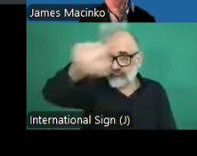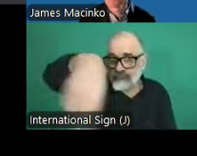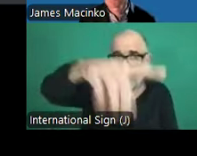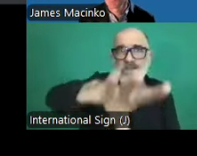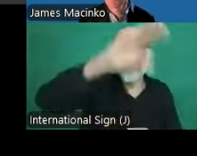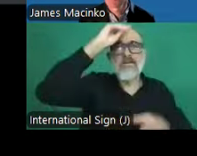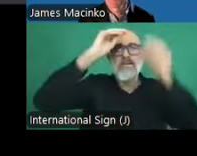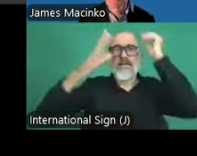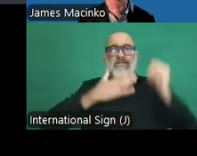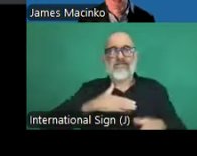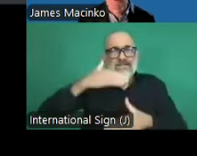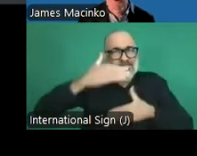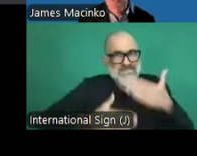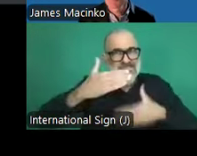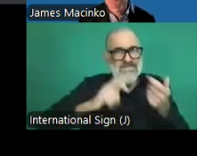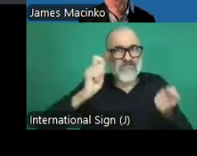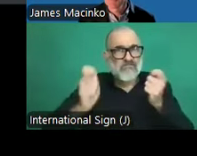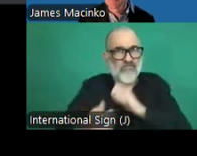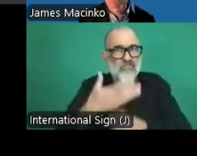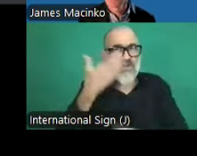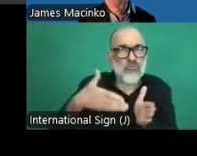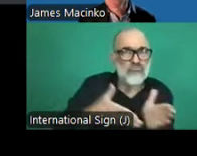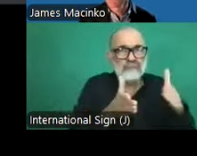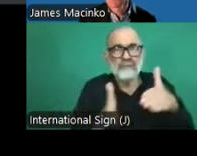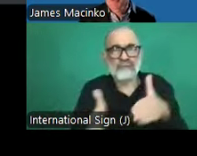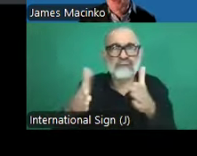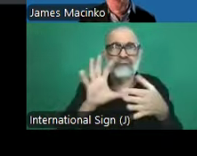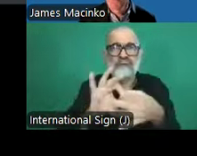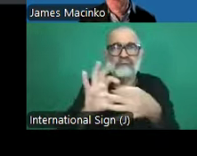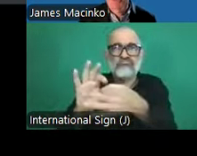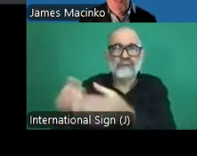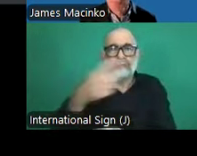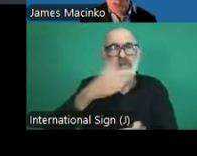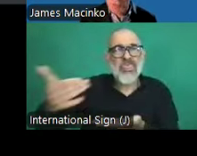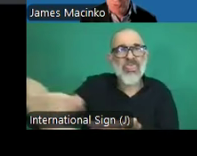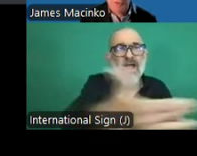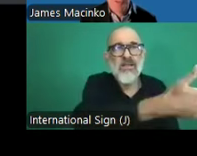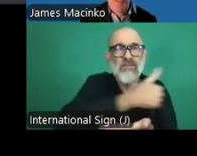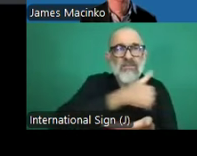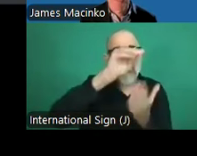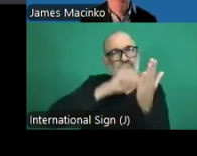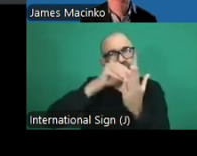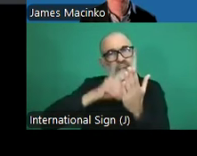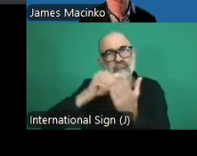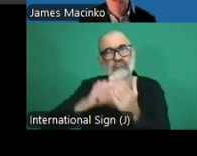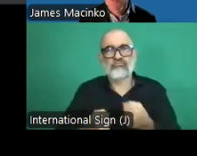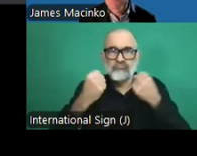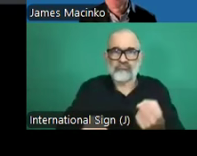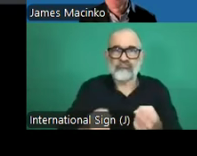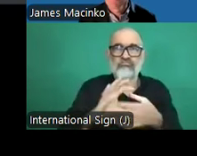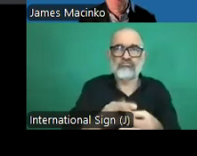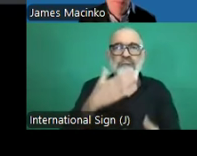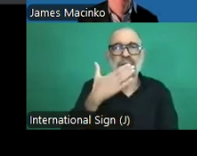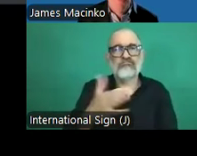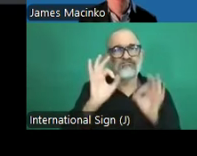nous centrer où nous en sommes en ce qui est nos pays et où nous pouvons concentrer plus de